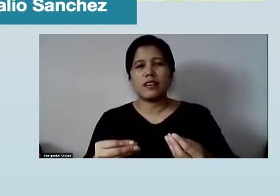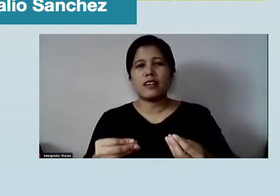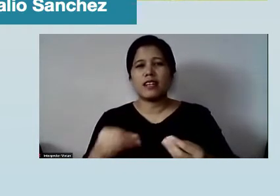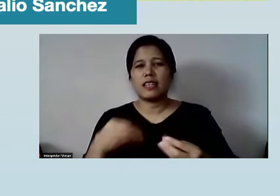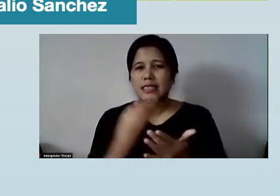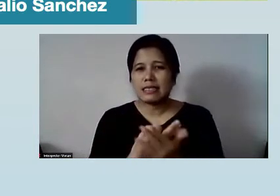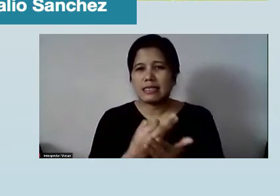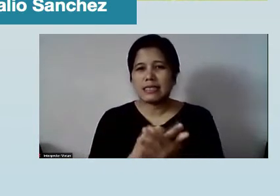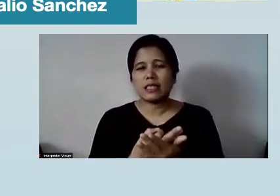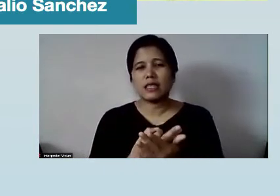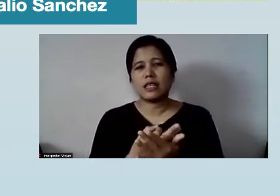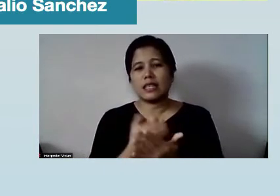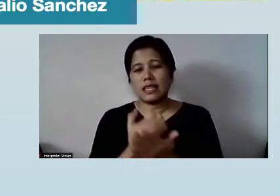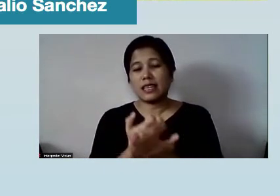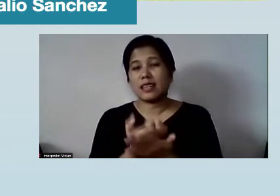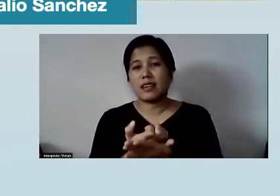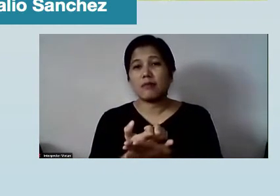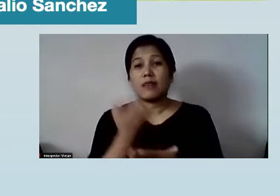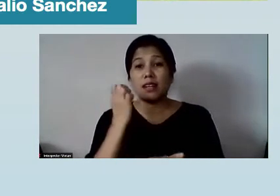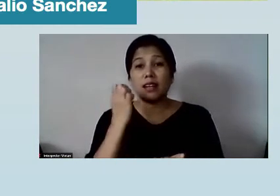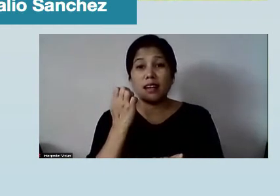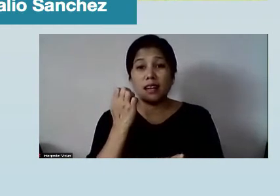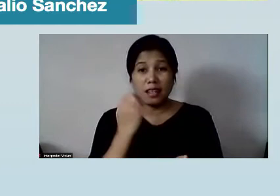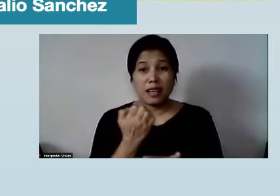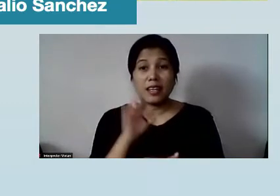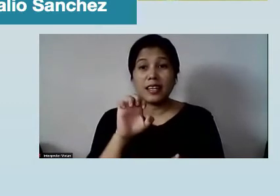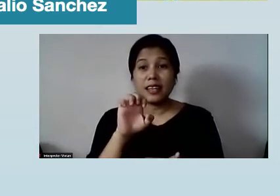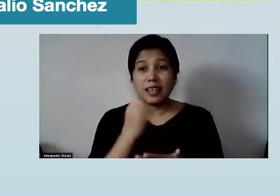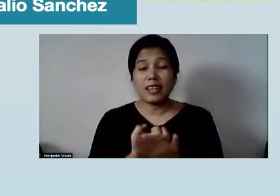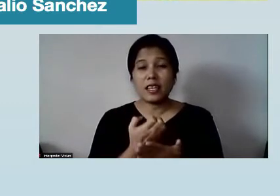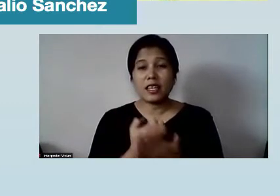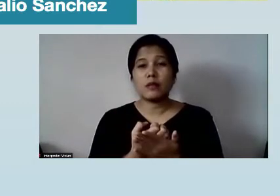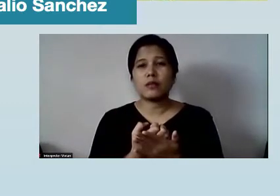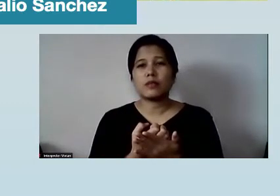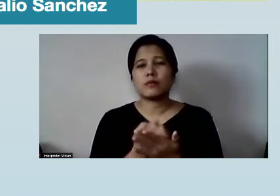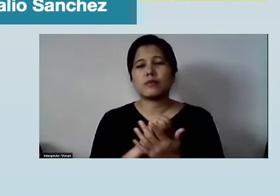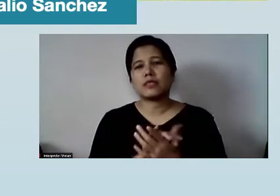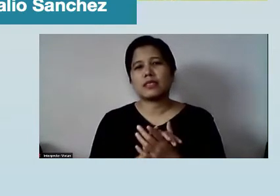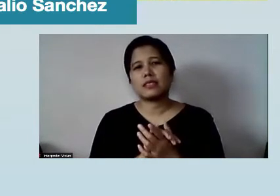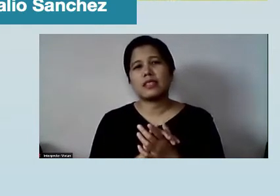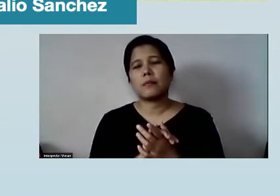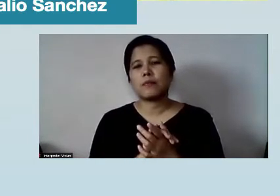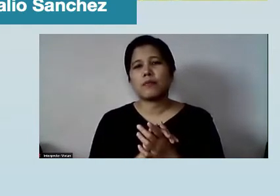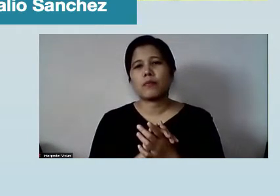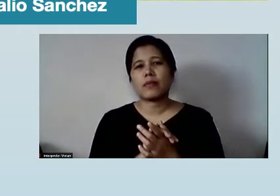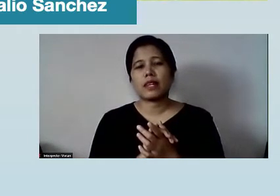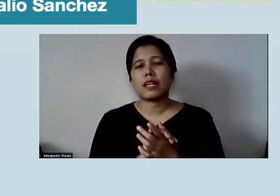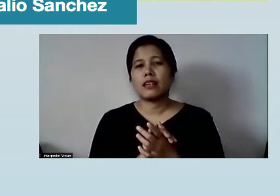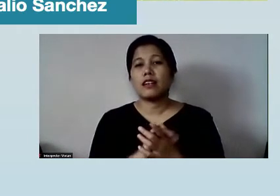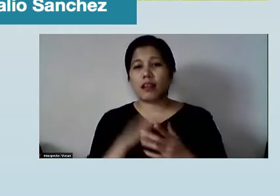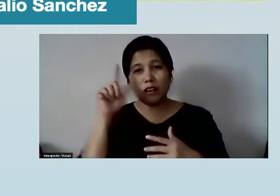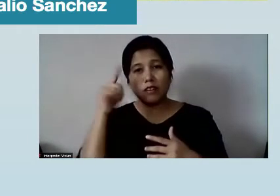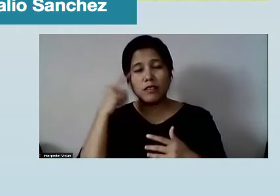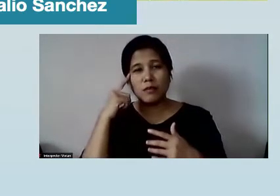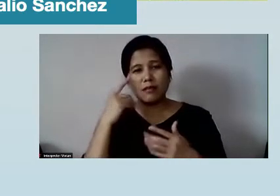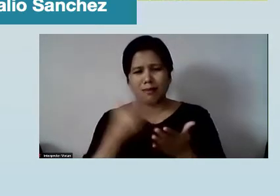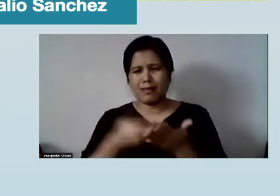gobyerno. Sa anong paraan po? Eh, madalas kayo mamili dyan sa mga mall, sa mga groceries, no?